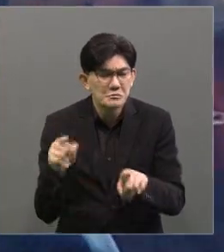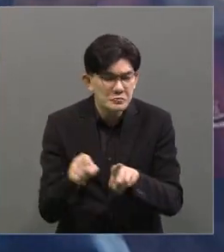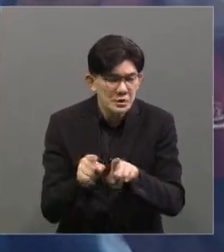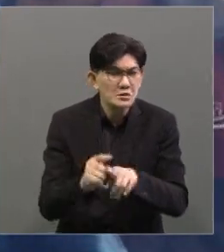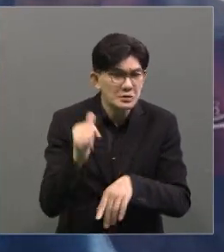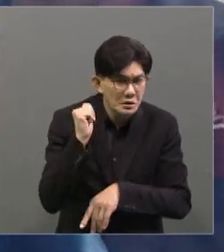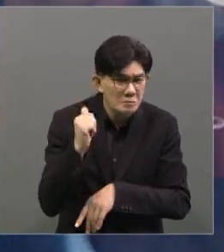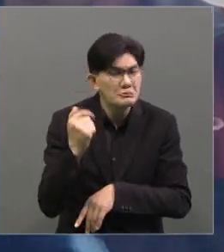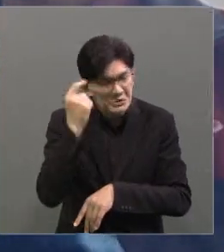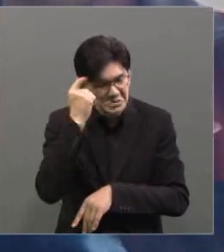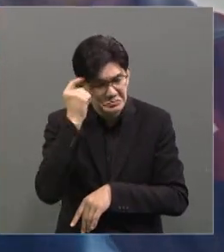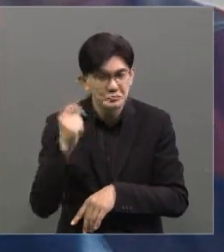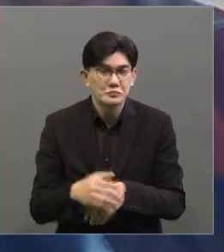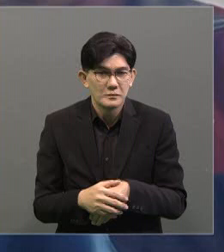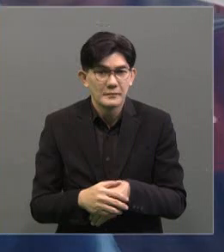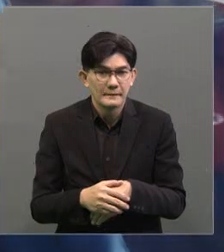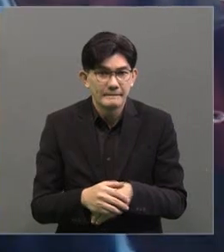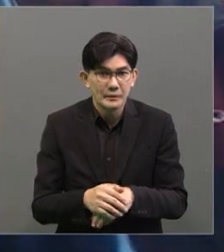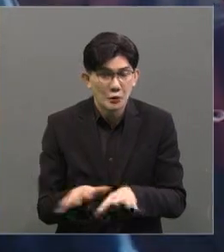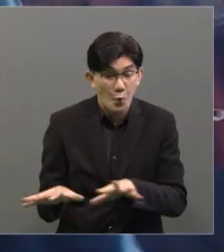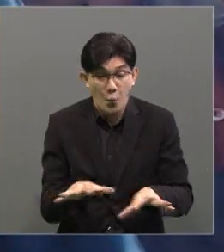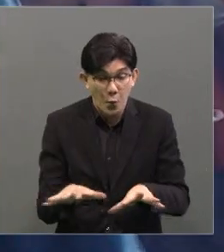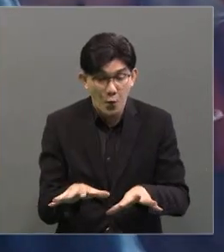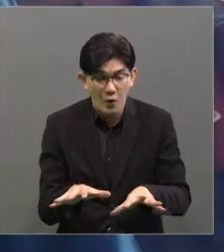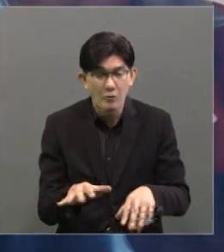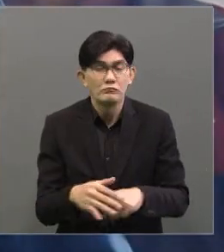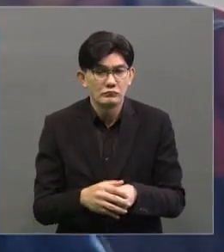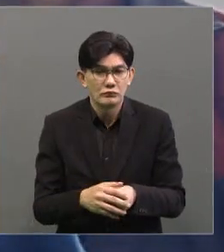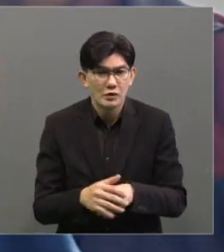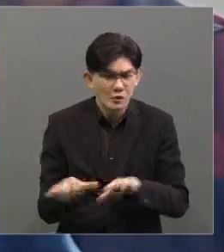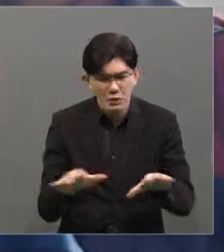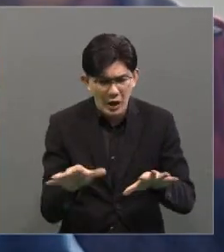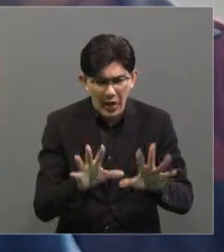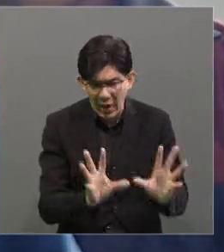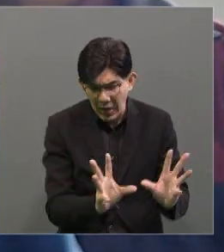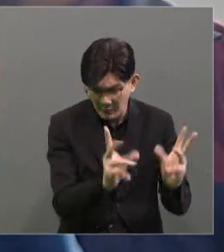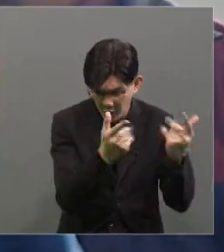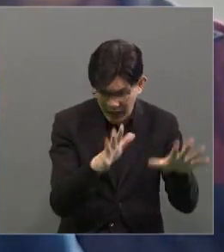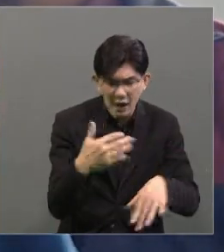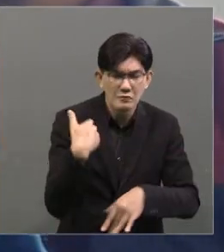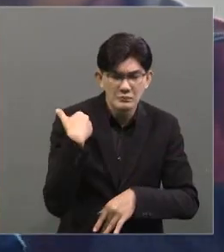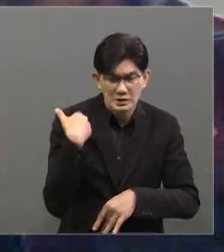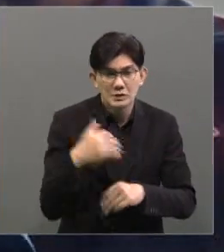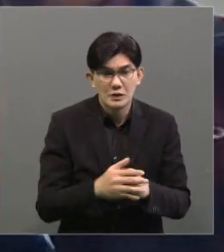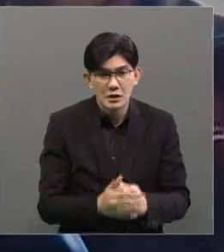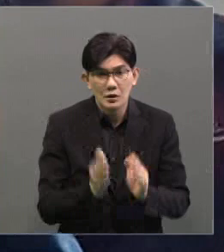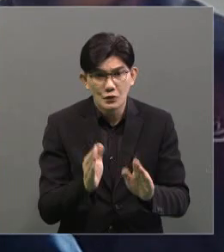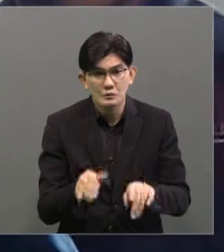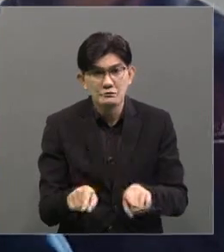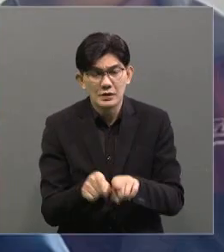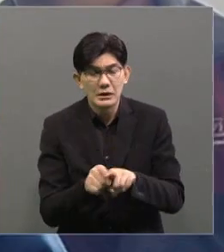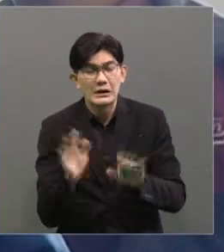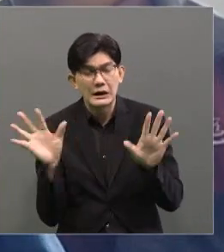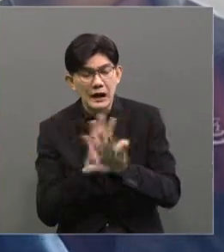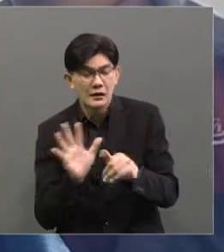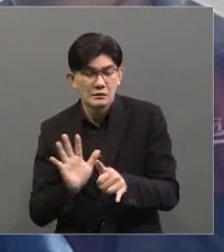หมนะครับแต่เนื่องจากแรงเนี่ยที่กระทำเนี่ยมันจบไปแล้วเนี่ยเหมือนกับมีคนมาผลักแล้ว